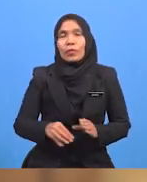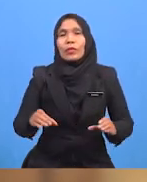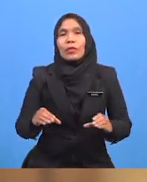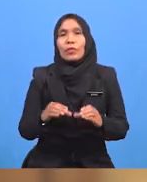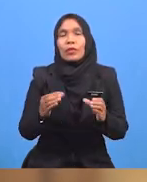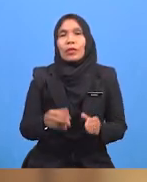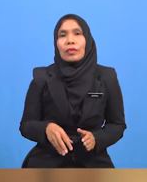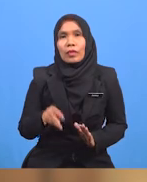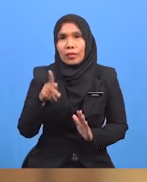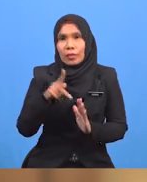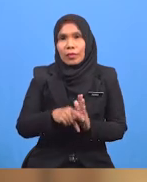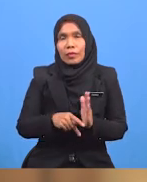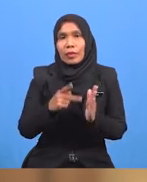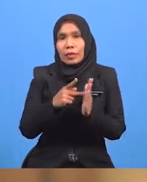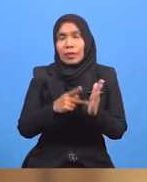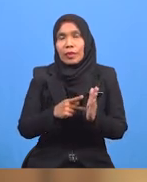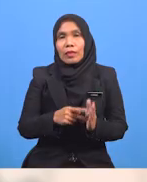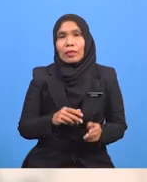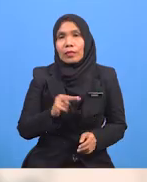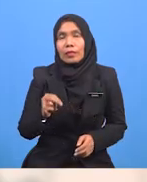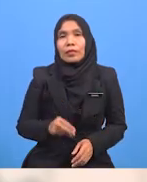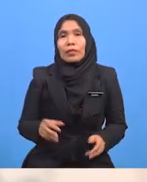dengan menggunakan rumus heron